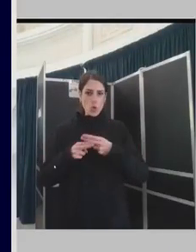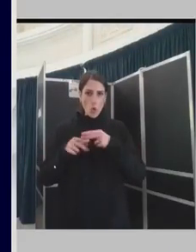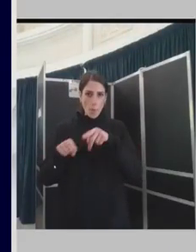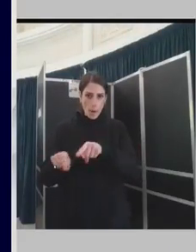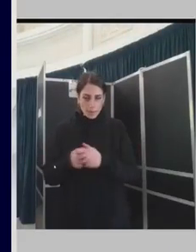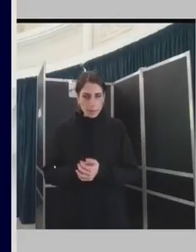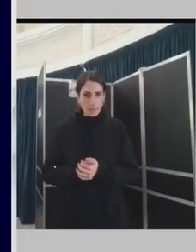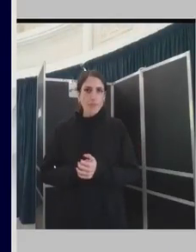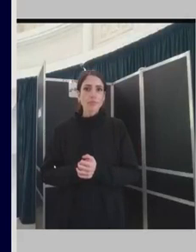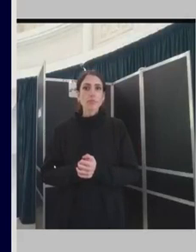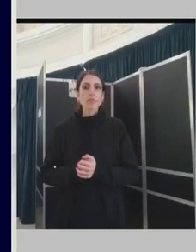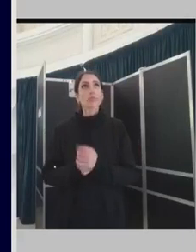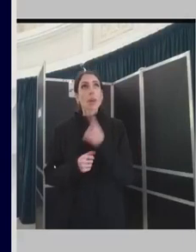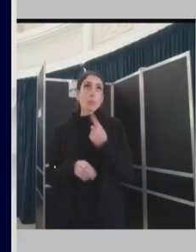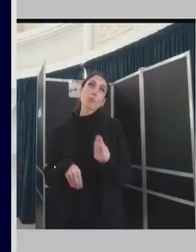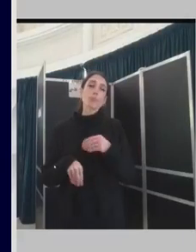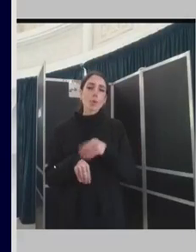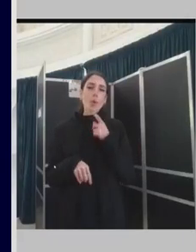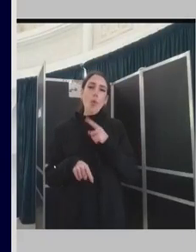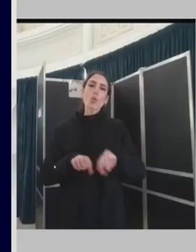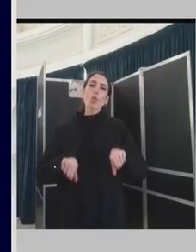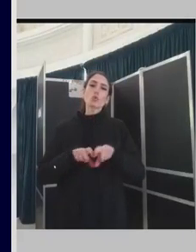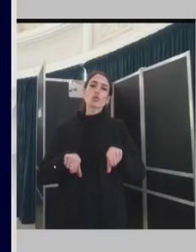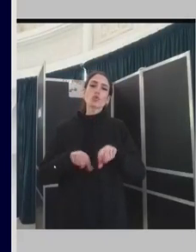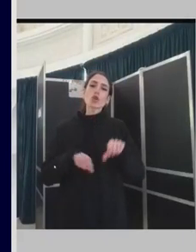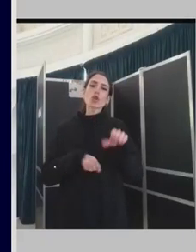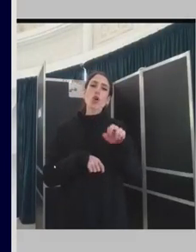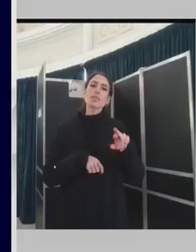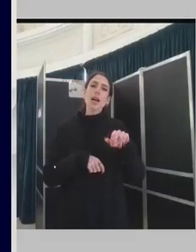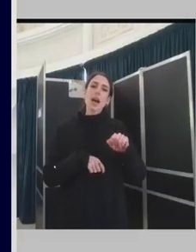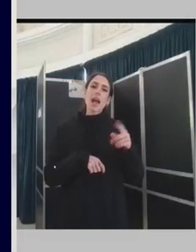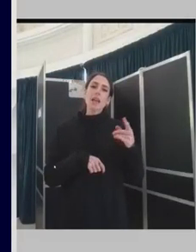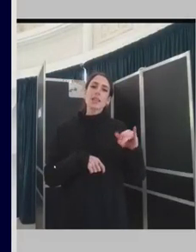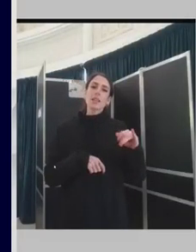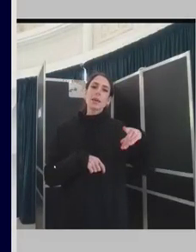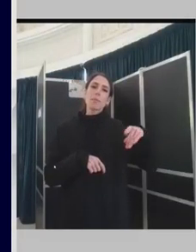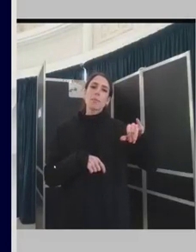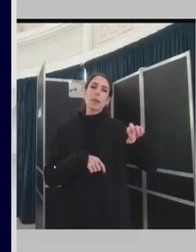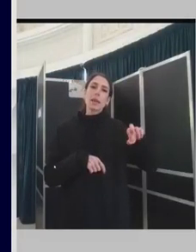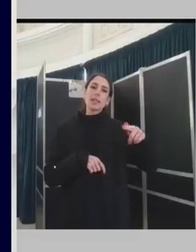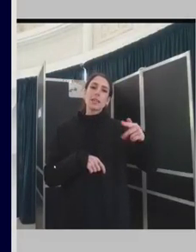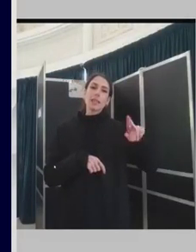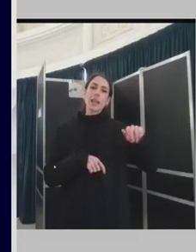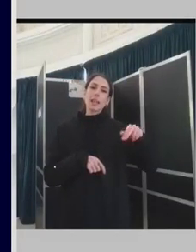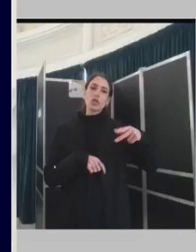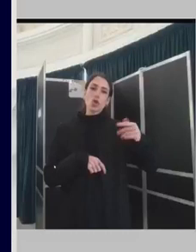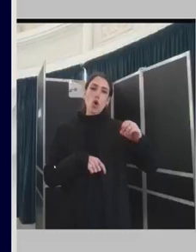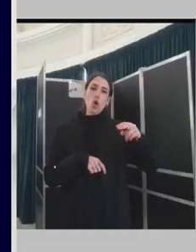e sono cugino di Sara Di Pretantonio, una studentessa uccisa nel